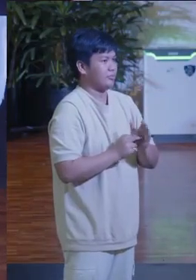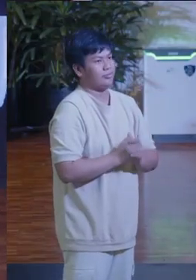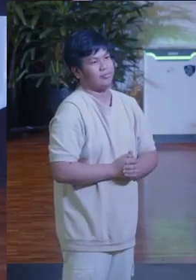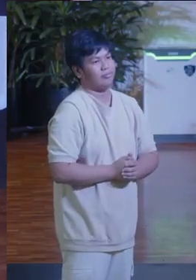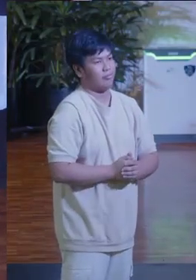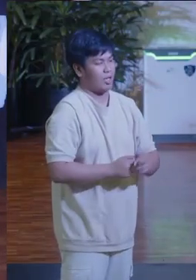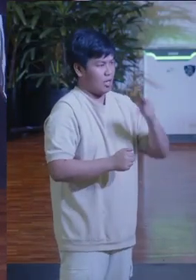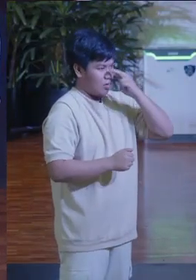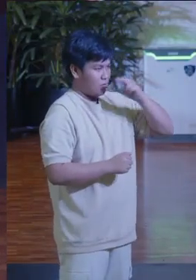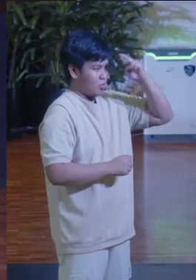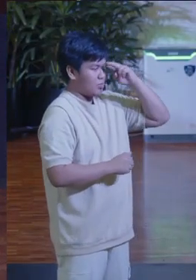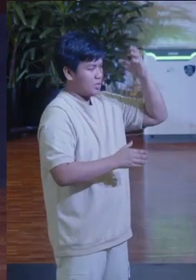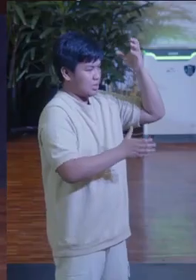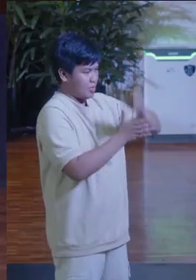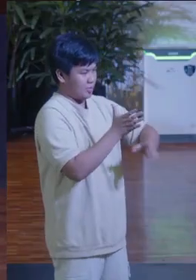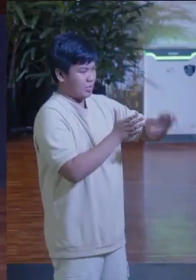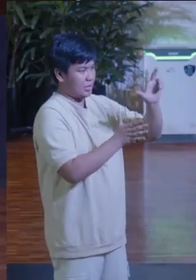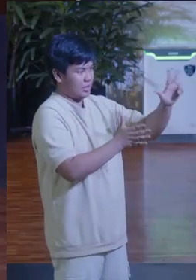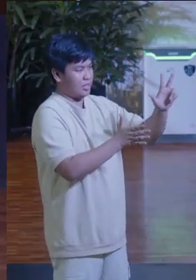Romans